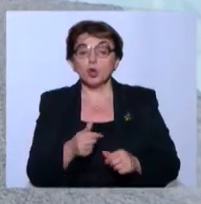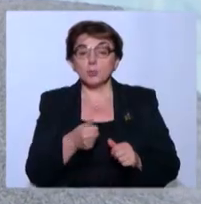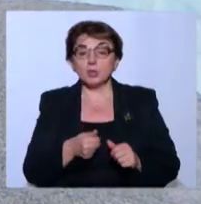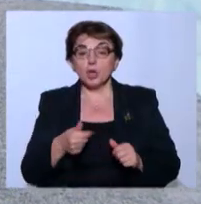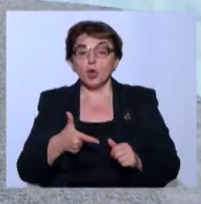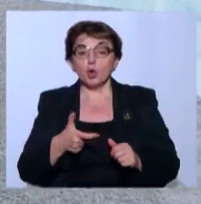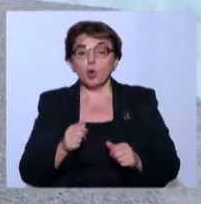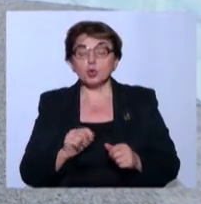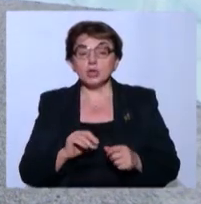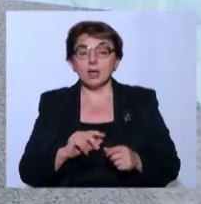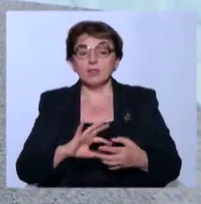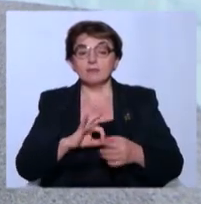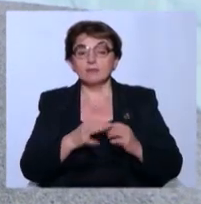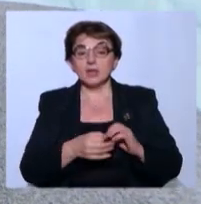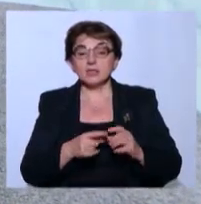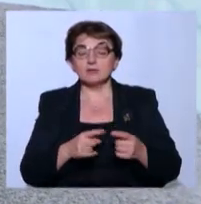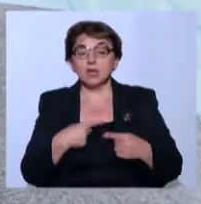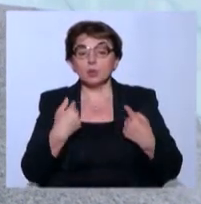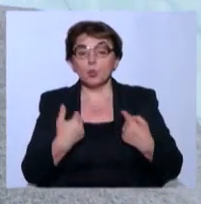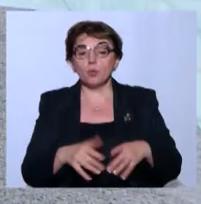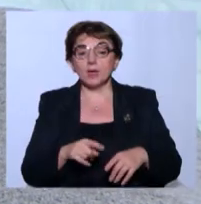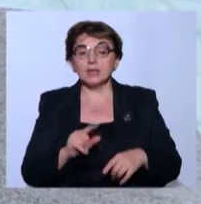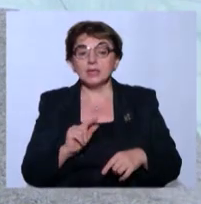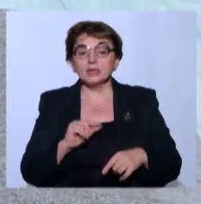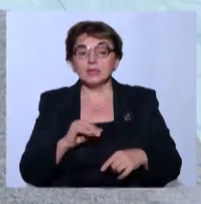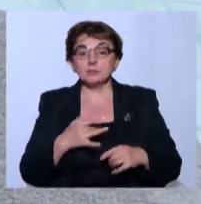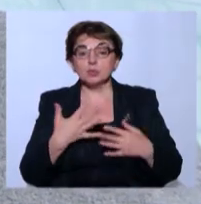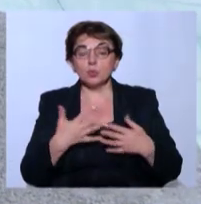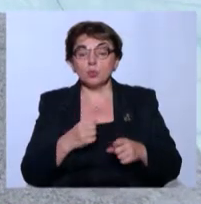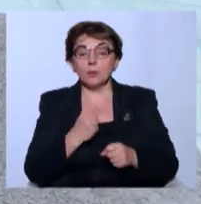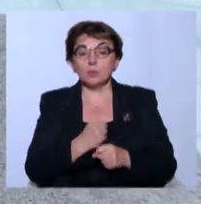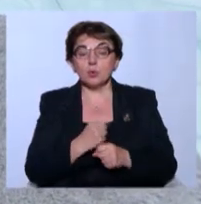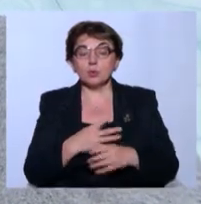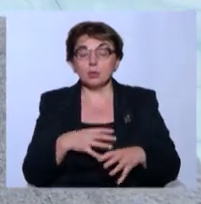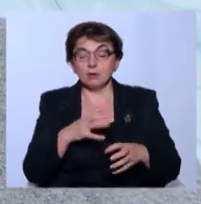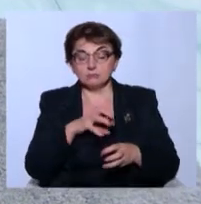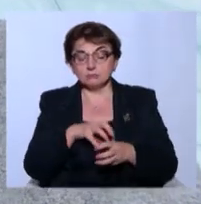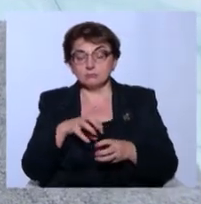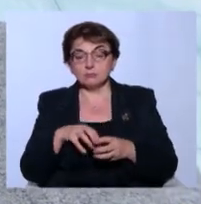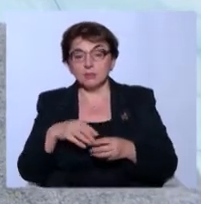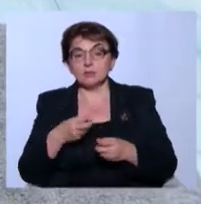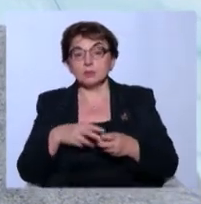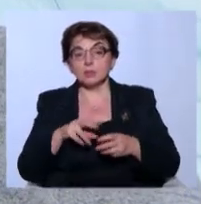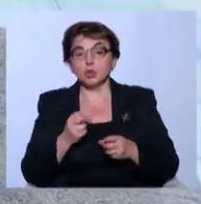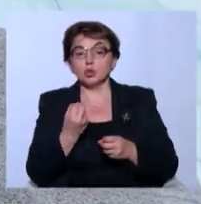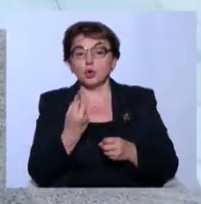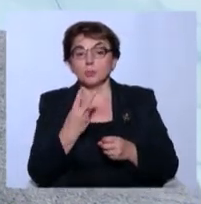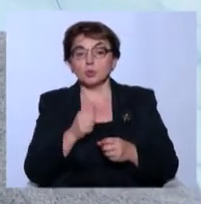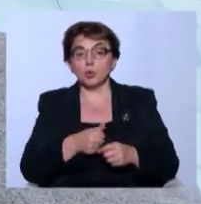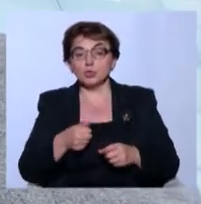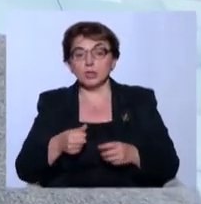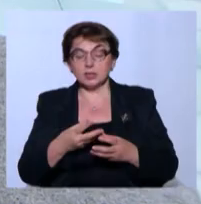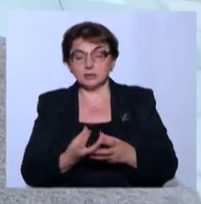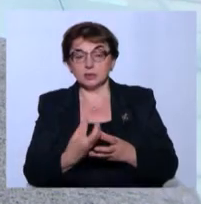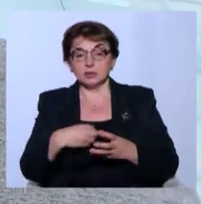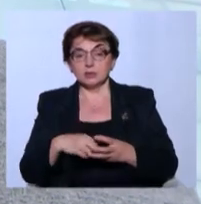ეს ქიმუსი ულუფებად, სპინქტერის საშუალებით ულუფებად გადადის 12 კოჯა ნაწლავში. აი ახლა